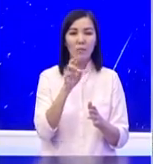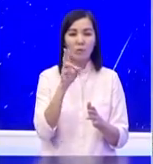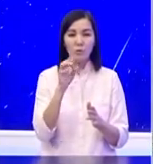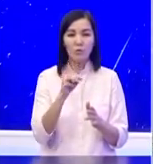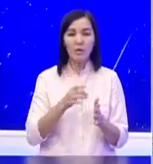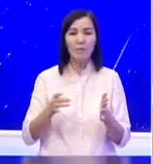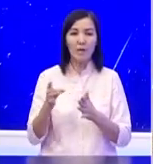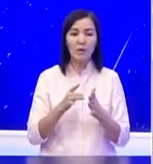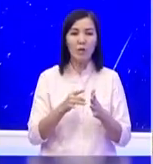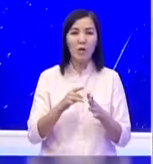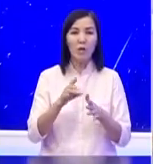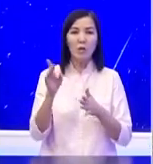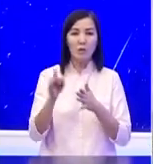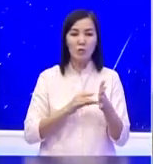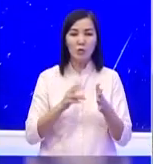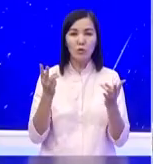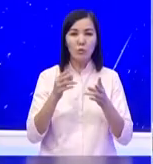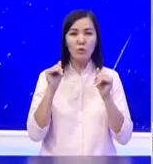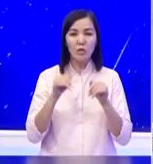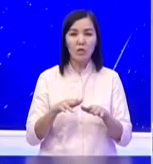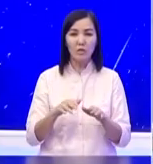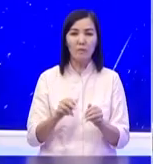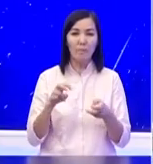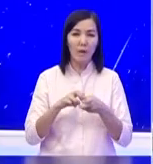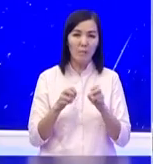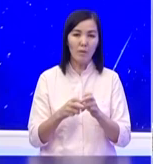Нужны срочные меры, просят руководители регионов.